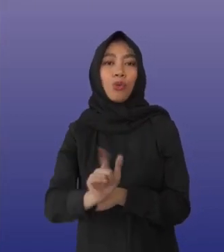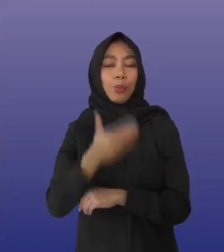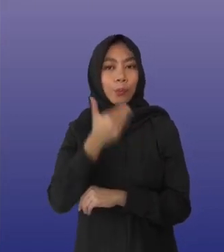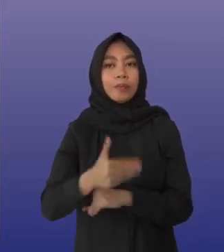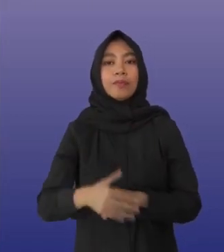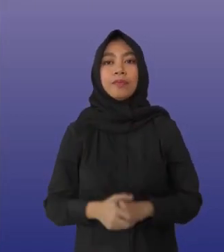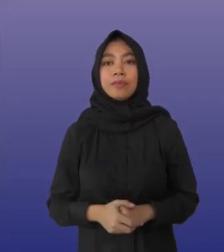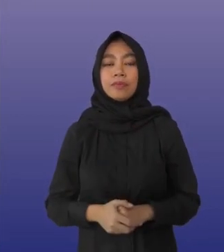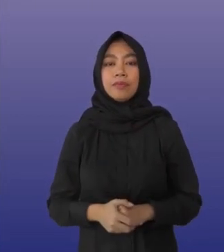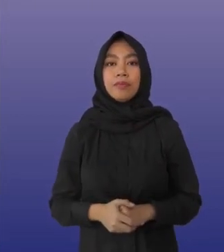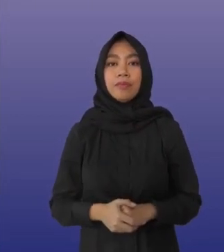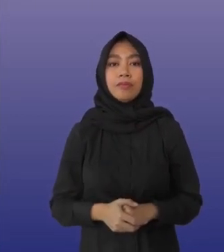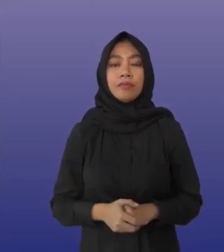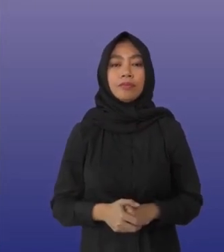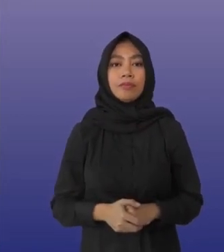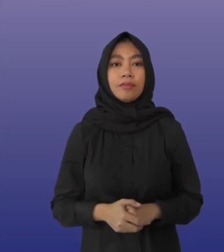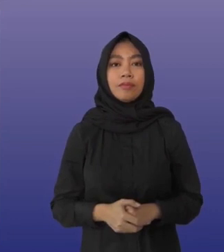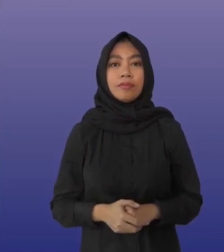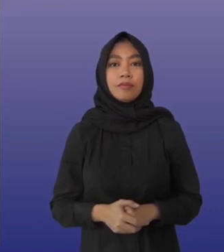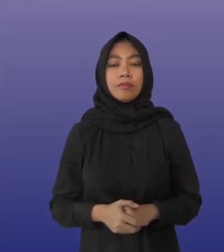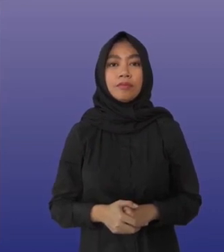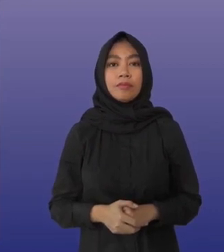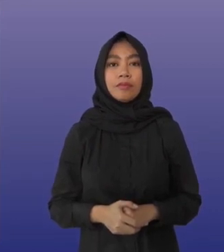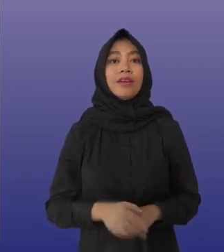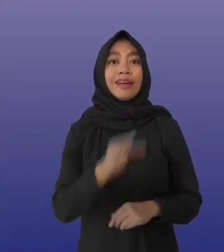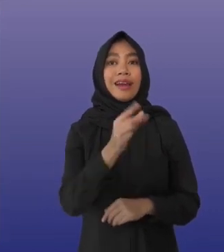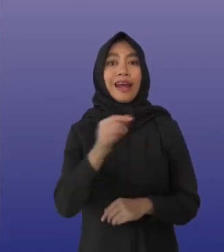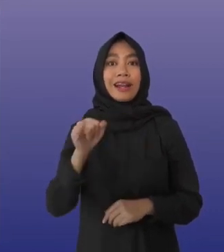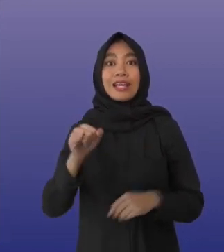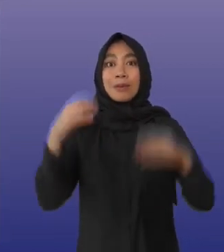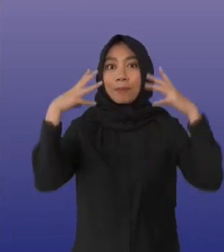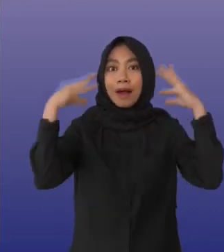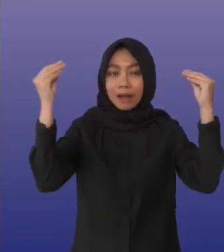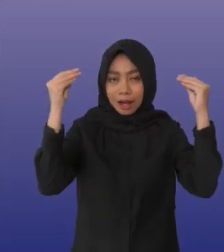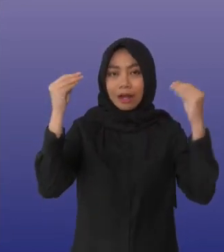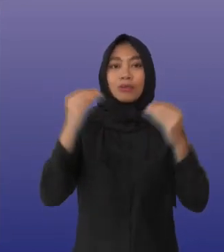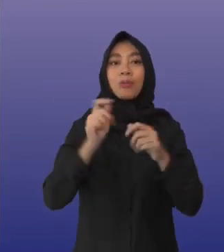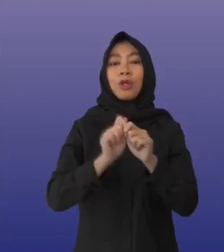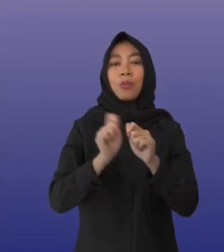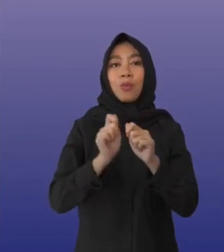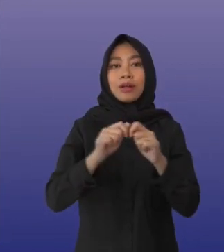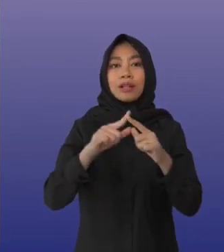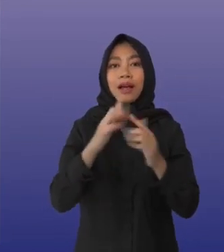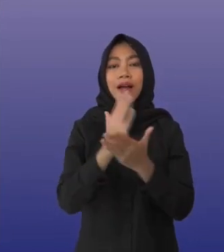yang sangat tinggi kepada Radio Republik Indonesia Kota Padang yang telah menyelenggarakan